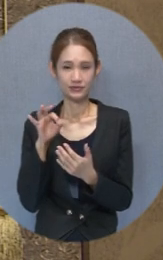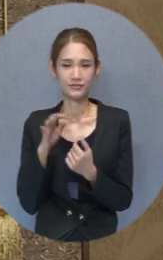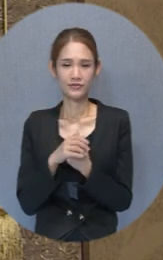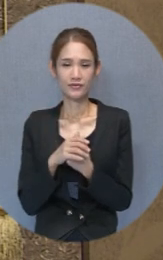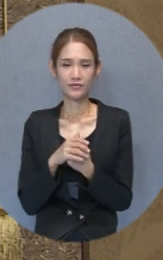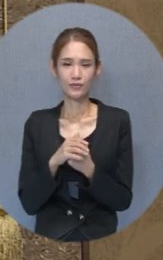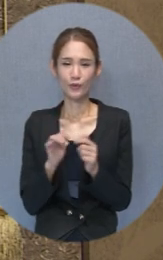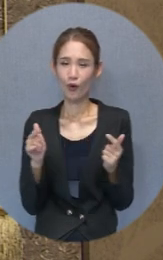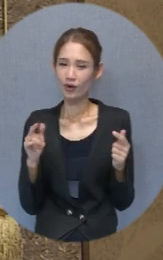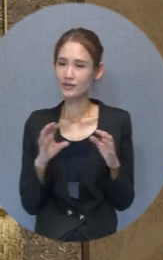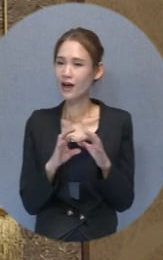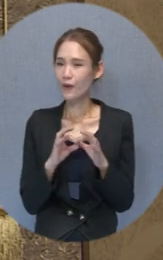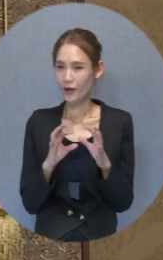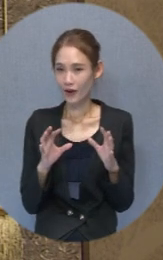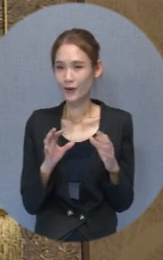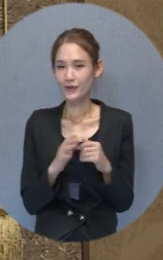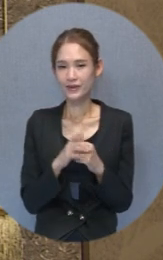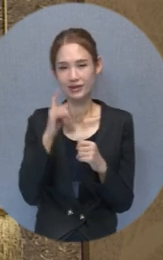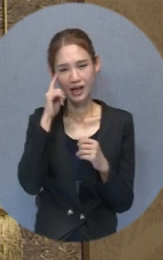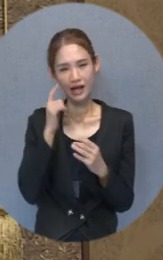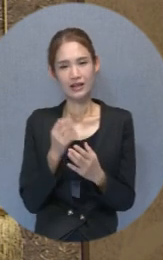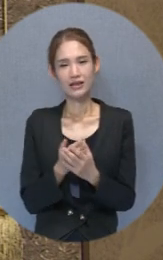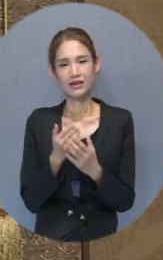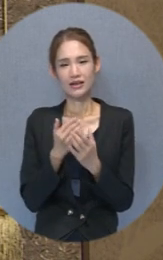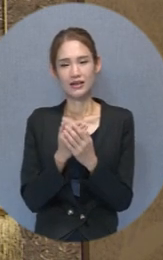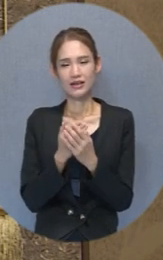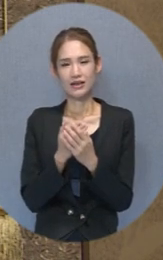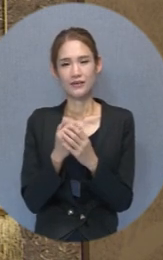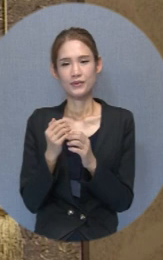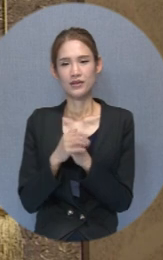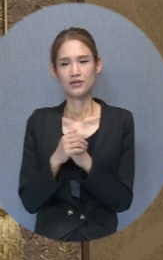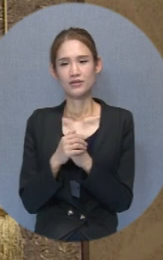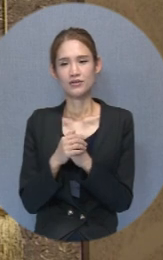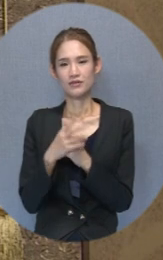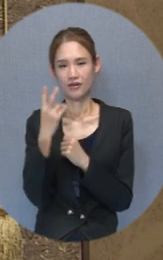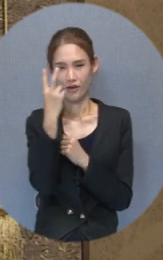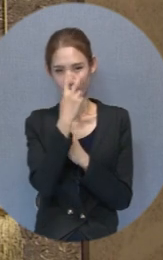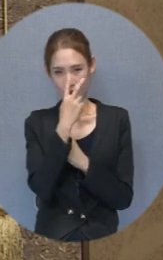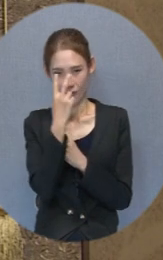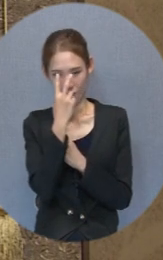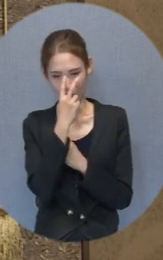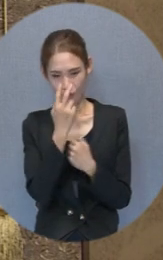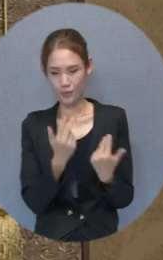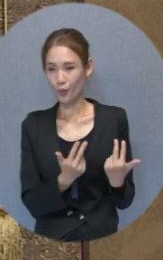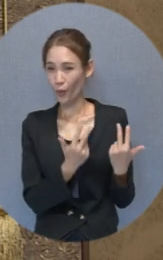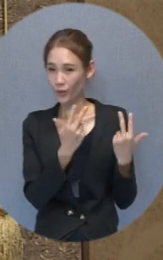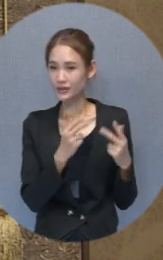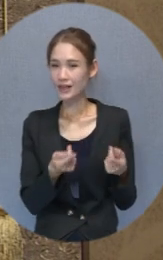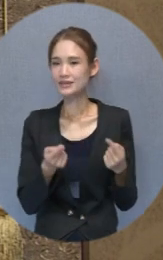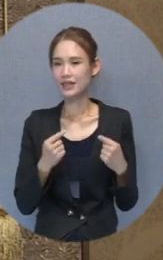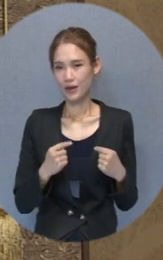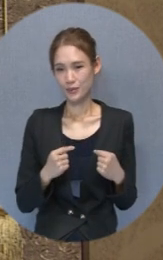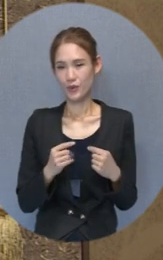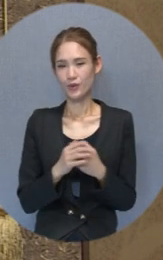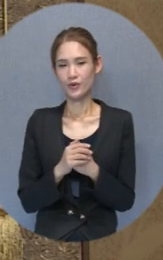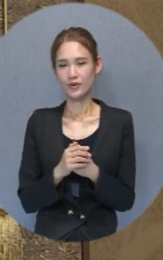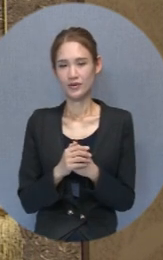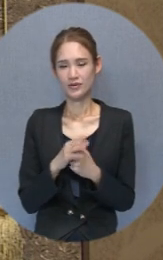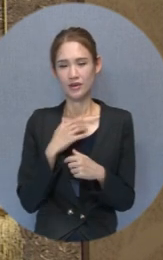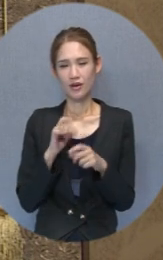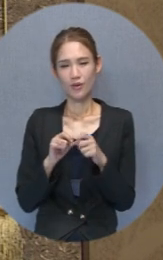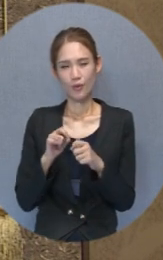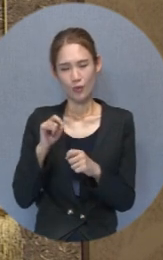걸 떠나가지고 개발이나 뭐 이런 검수나 봉사 참여. 사실 제가 이제